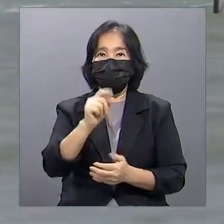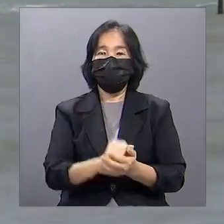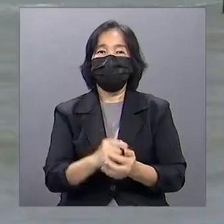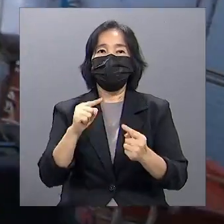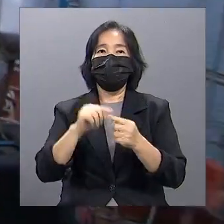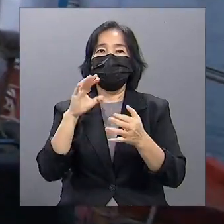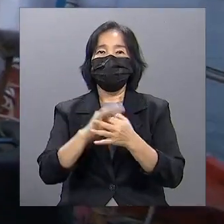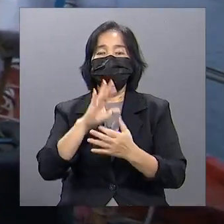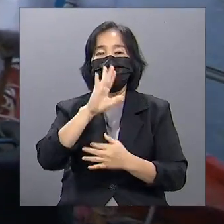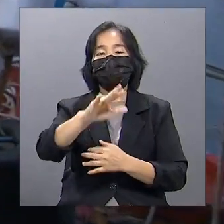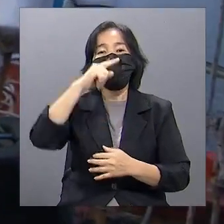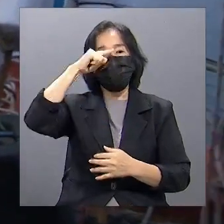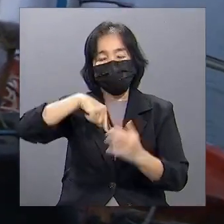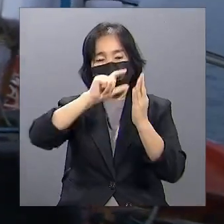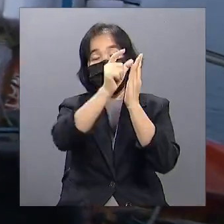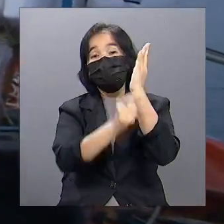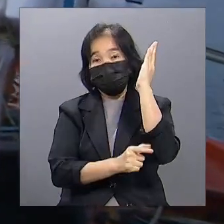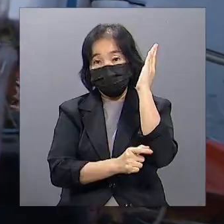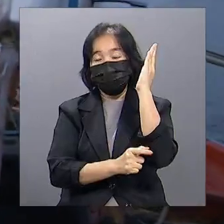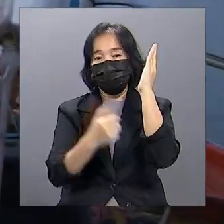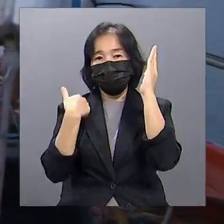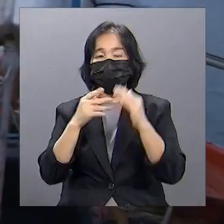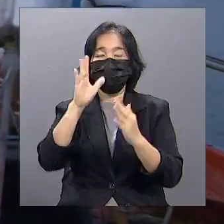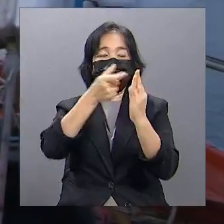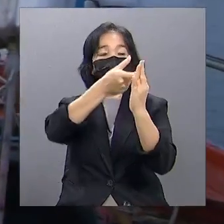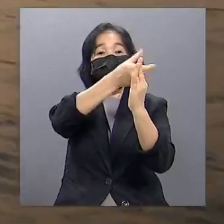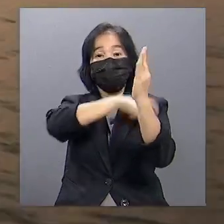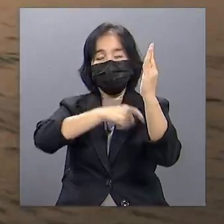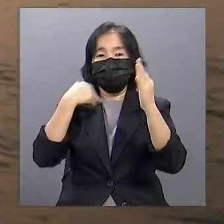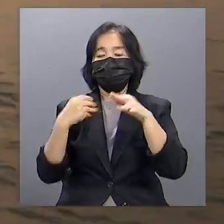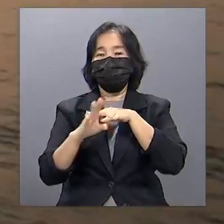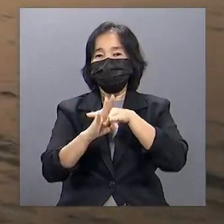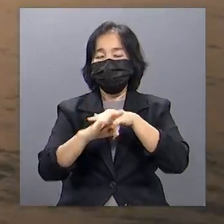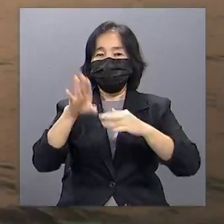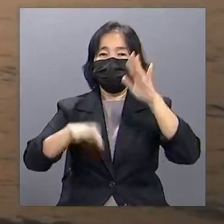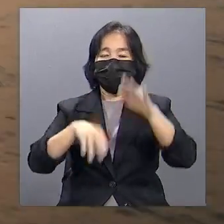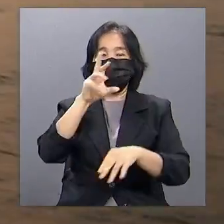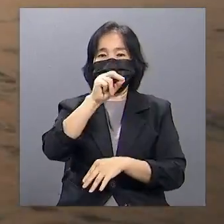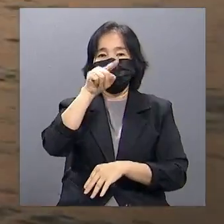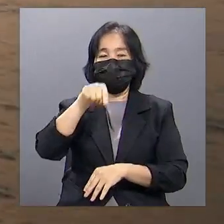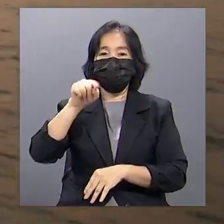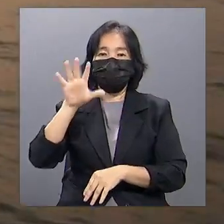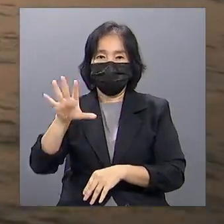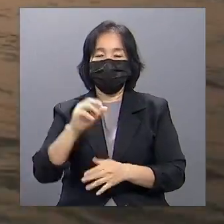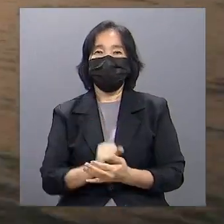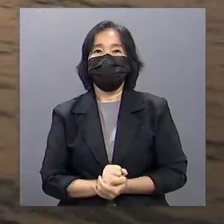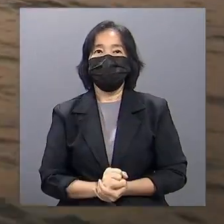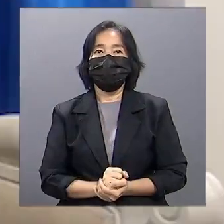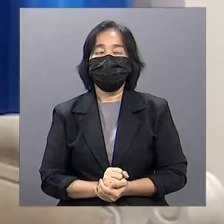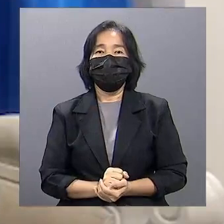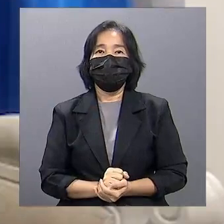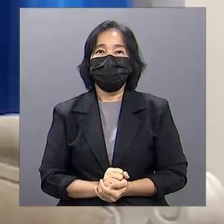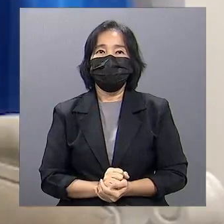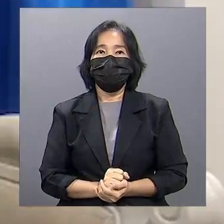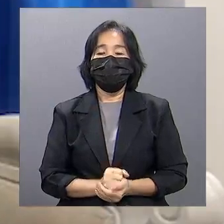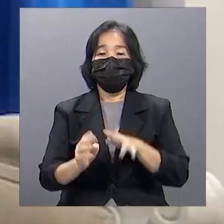ร้อยละ 62.5 ส่วนอันดามันเนี่ยก็จะได้ฉลามในร้อยละประมาณ 37.5 นะคะส่วนฉลามที่เราจับม